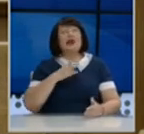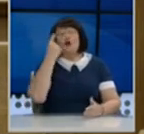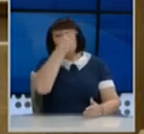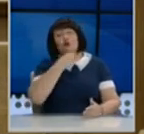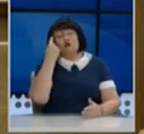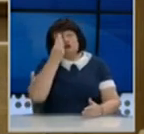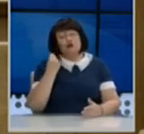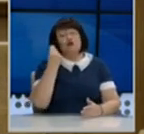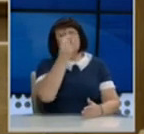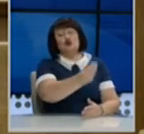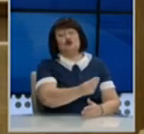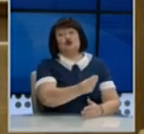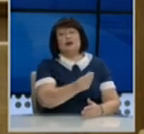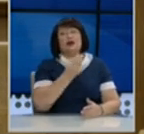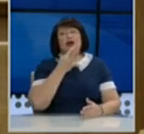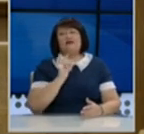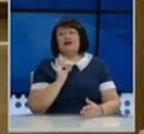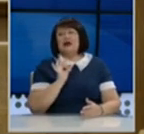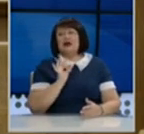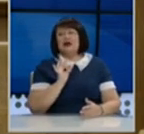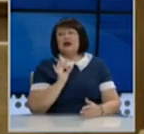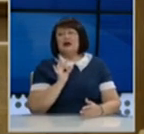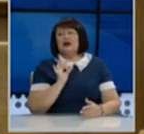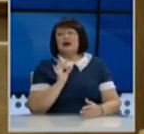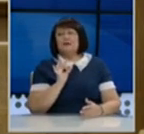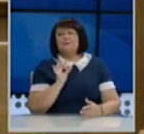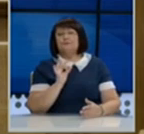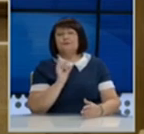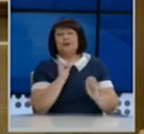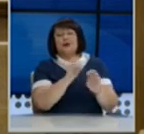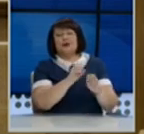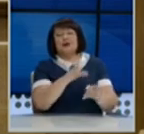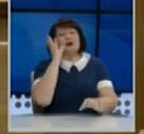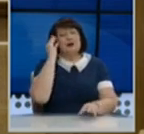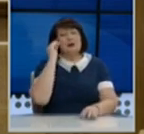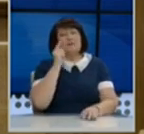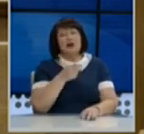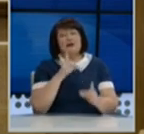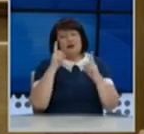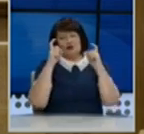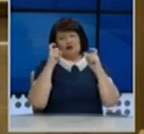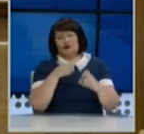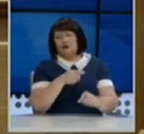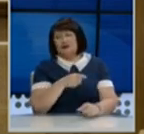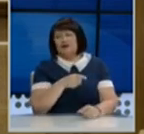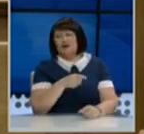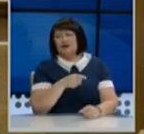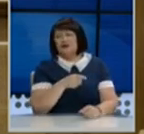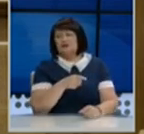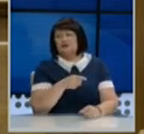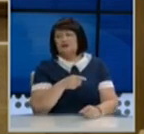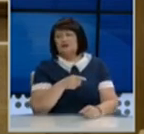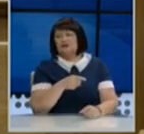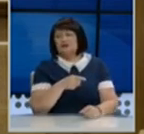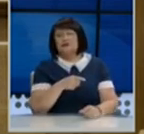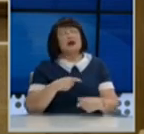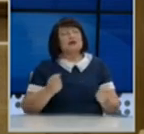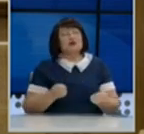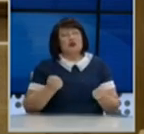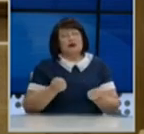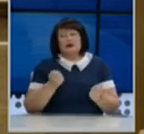κύριο Πρωθυπουργό την ευκαιρία να ενημερωθεί για αυτό το οποίο